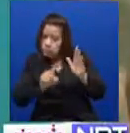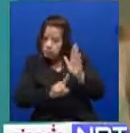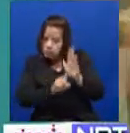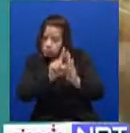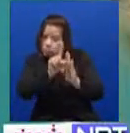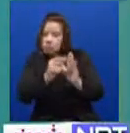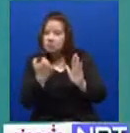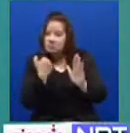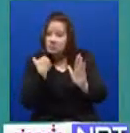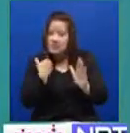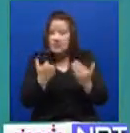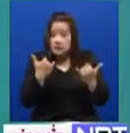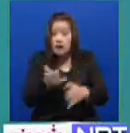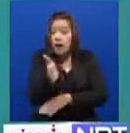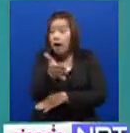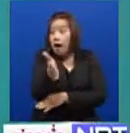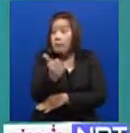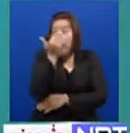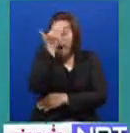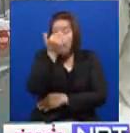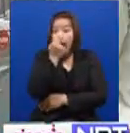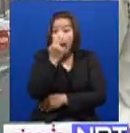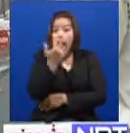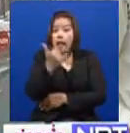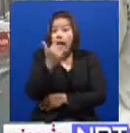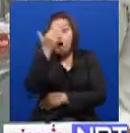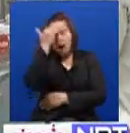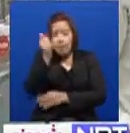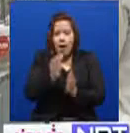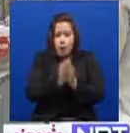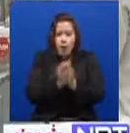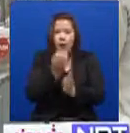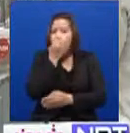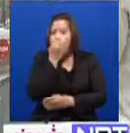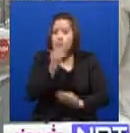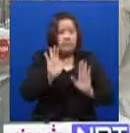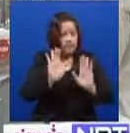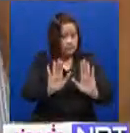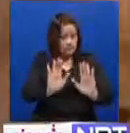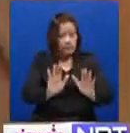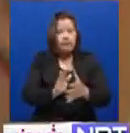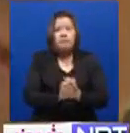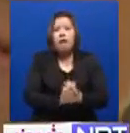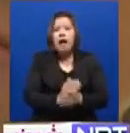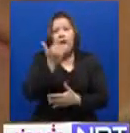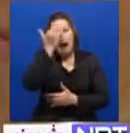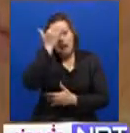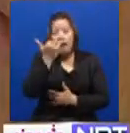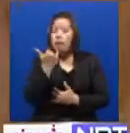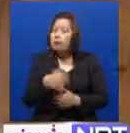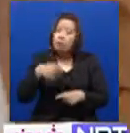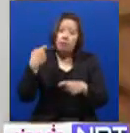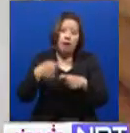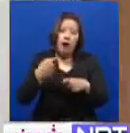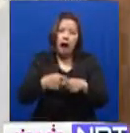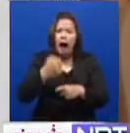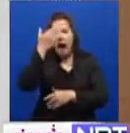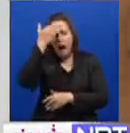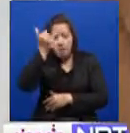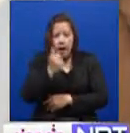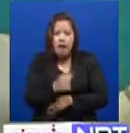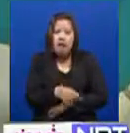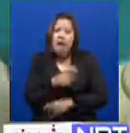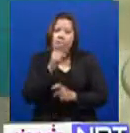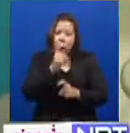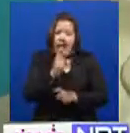ทั้งนี้ปลาปักกระเป้าเป็นปลาที่ไม่ควรนำมาประกอบอาหารเพื่อรับประทานเป็นเด็ดขาดเนื่องจากเป็นเรื่องยากที่จะแยกส่วนที่มีพิษและ